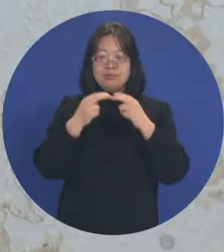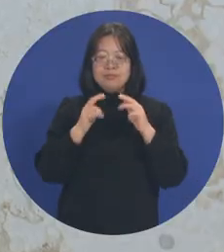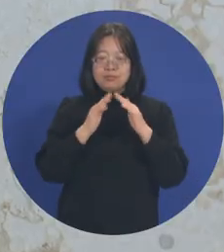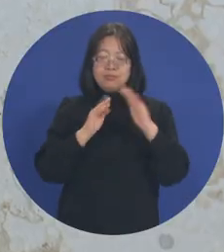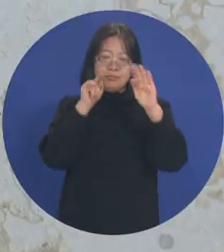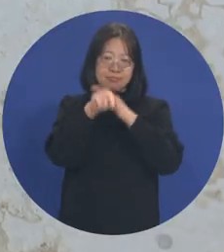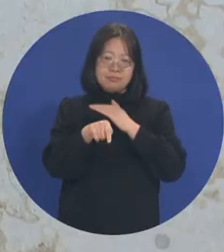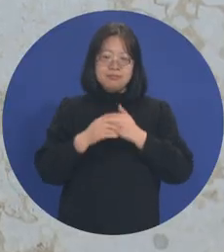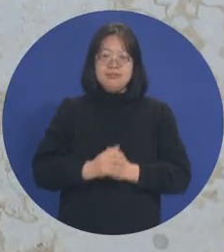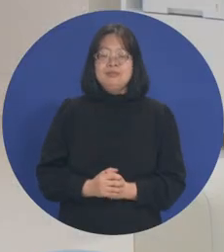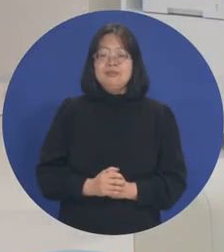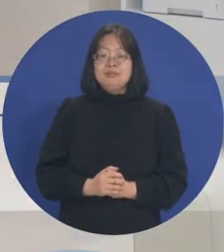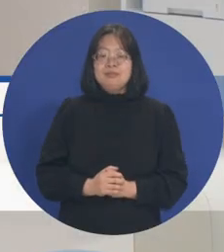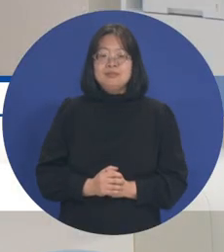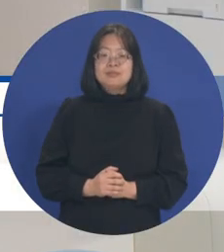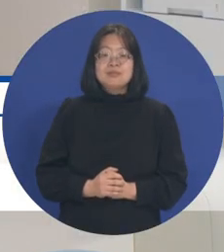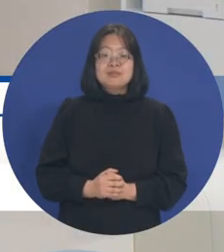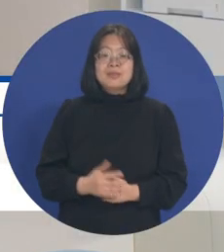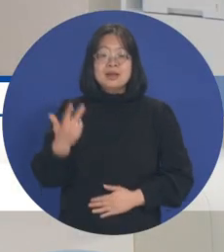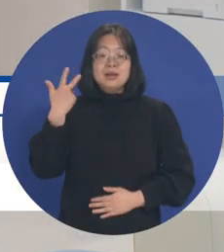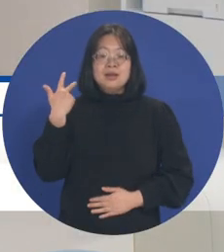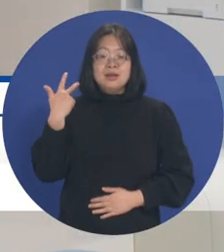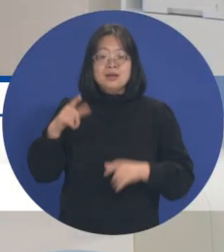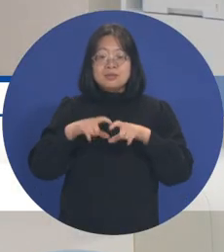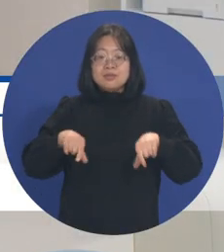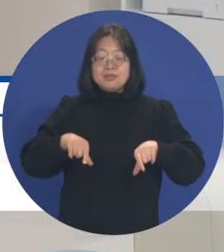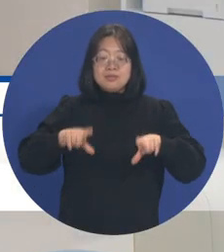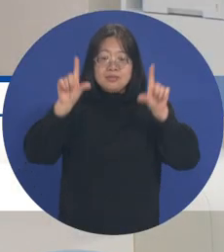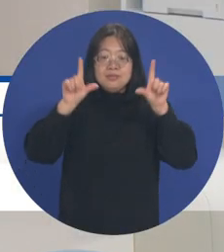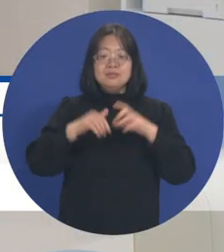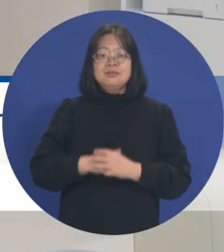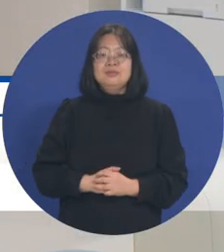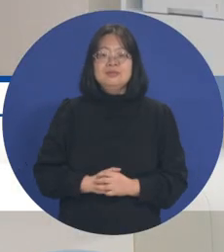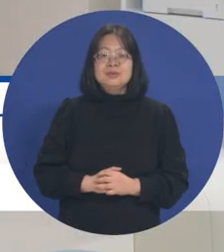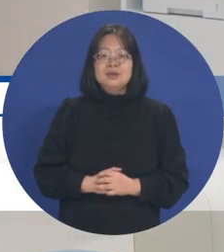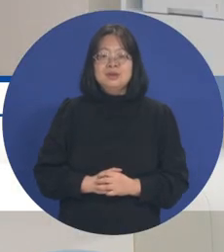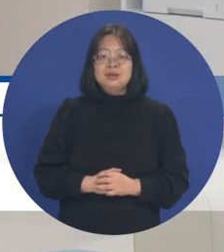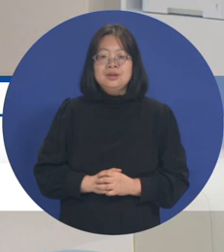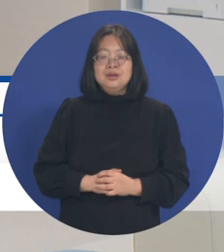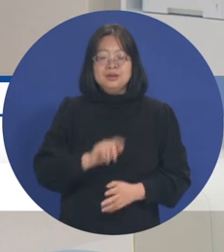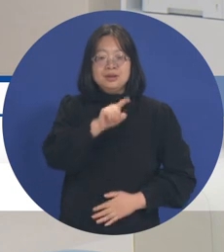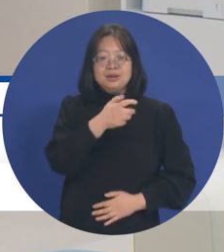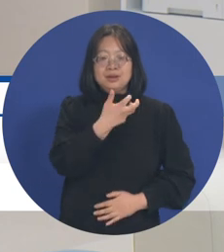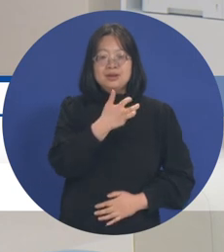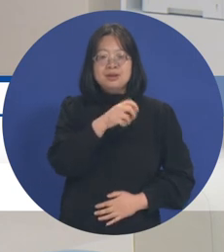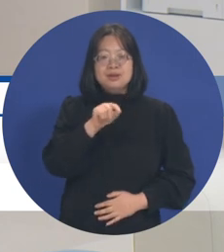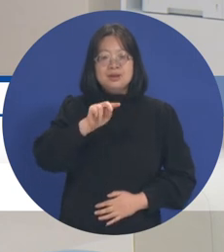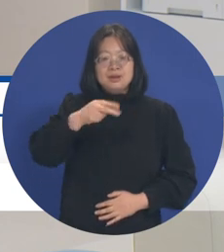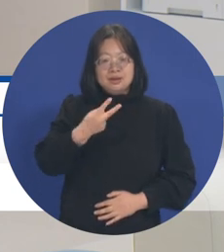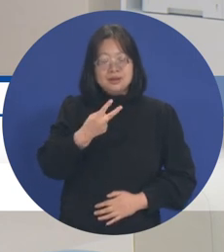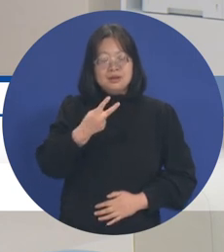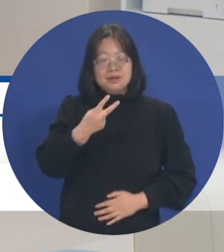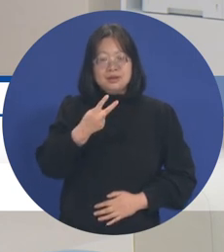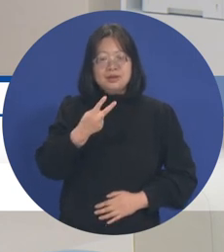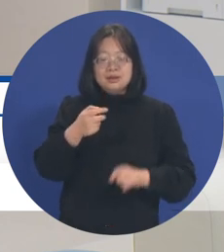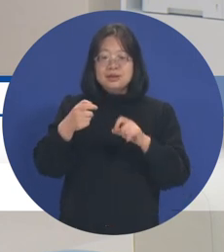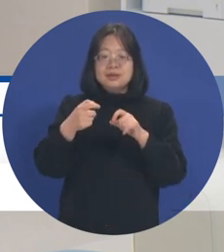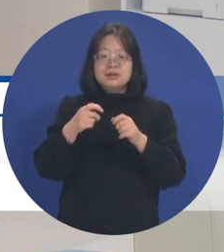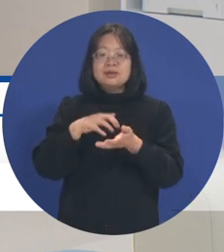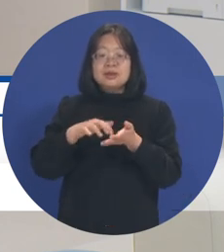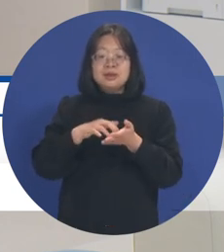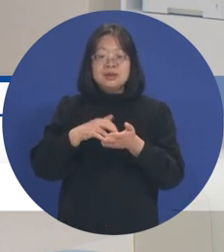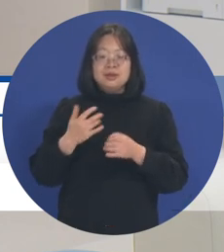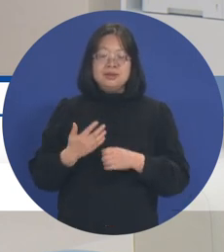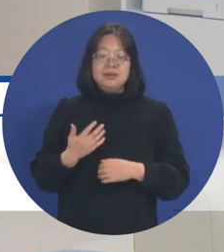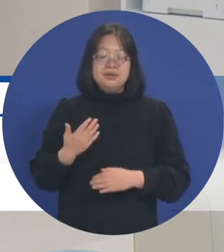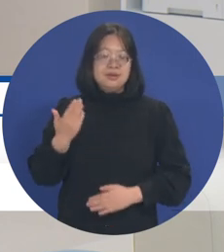문을 두드립니다. 지난주에는 이제 평일에는 한 180, 200 가까이 되고요. 지난